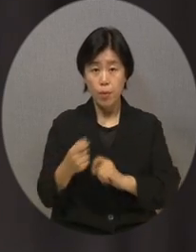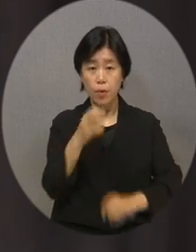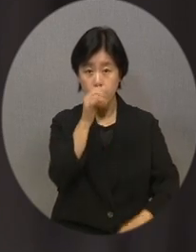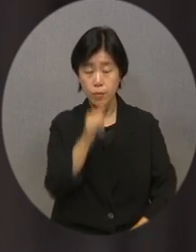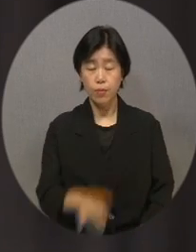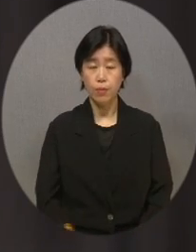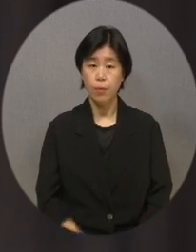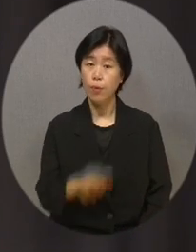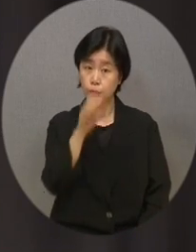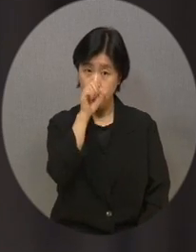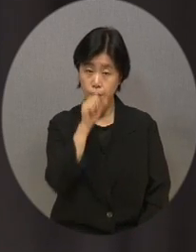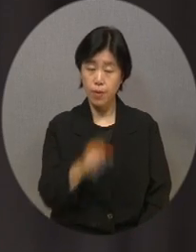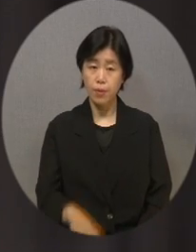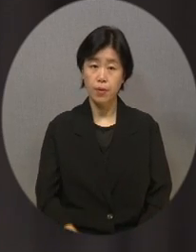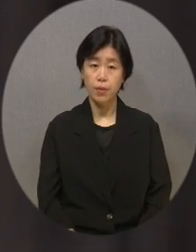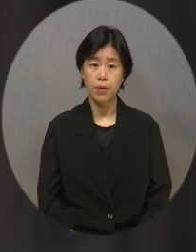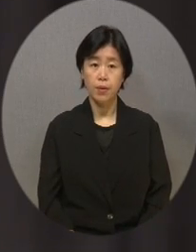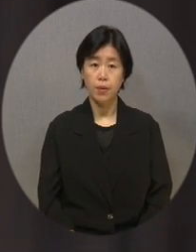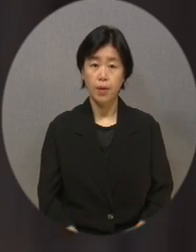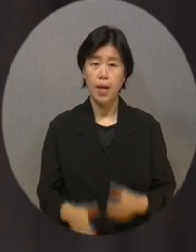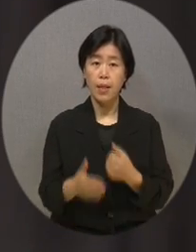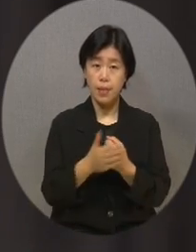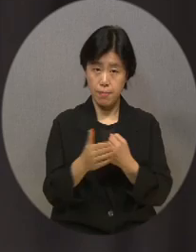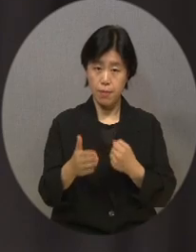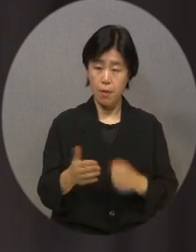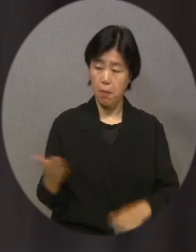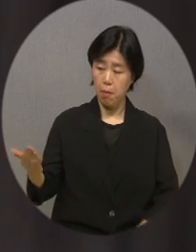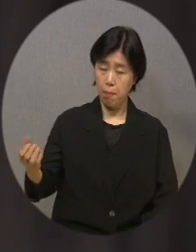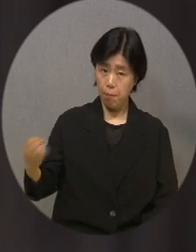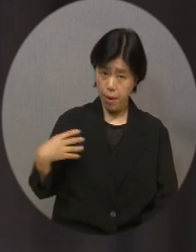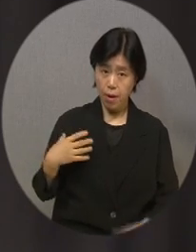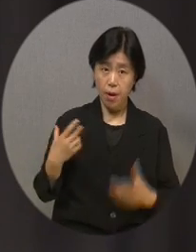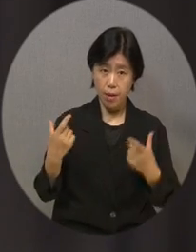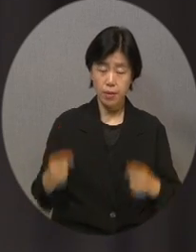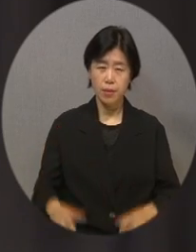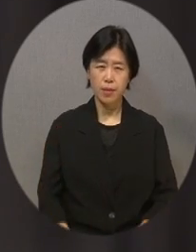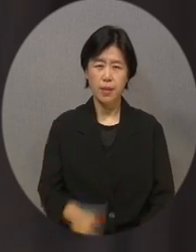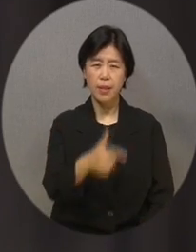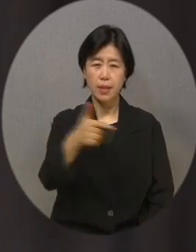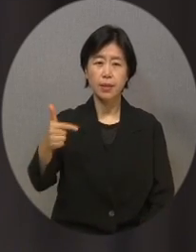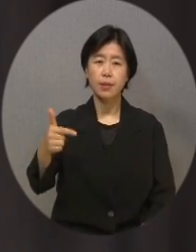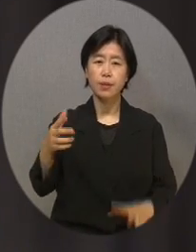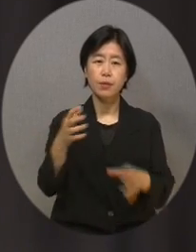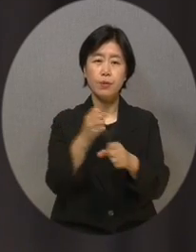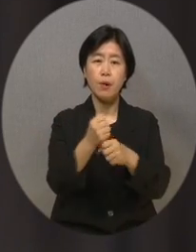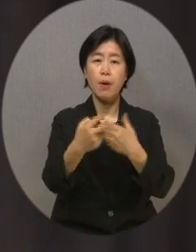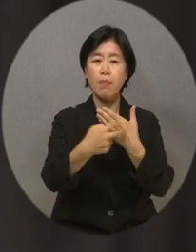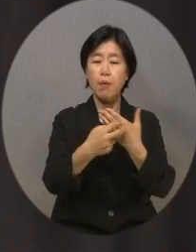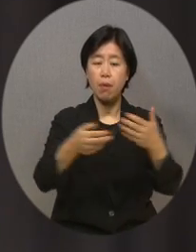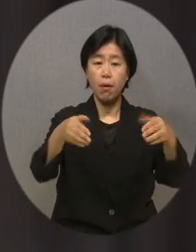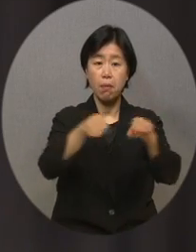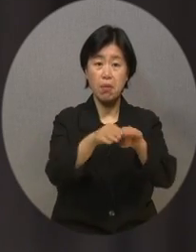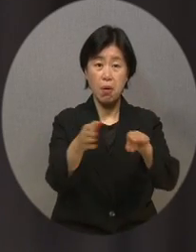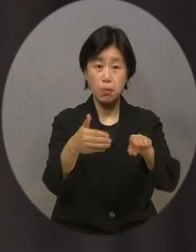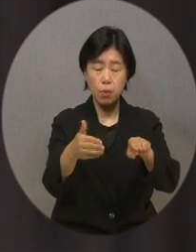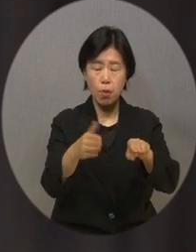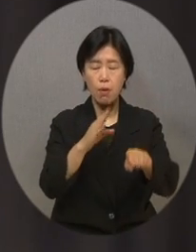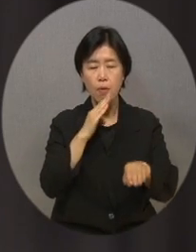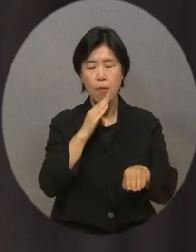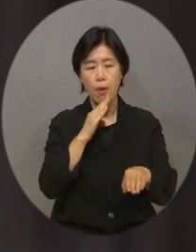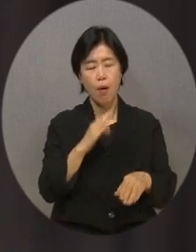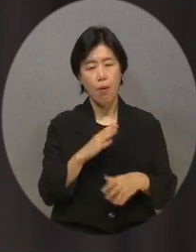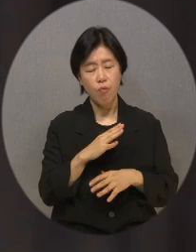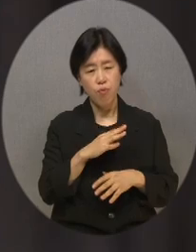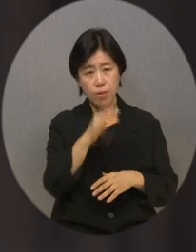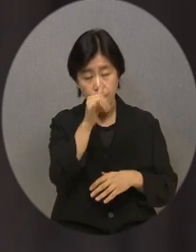아까 말씀하신 대로 이 병상수 이렇게 상급 종합병원이 없는 것이 놀라운 사실이긴 하나 거기에